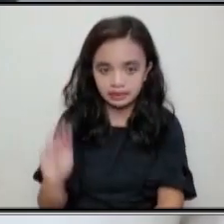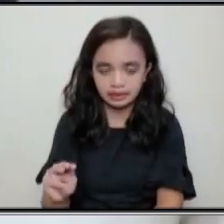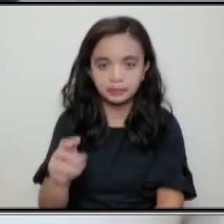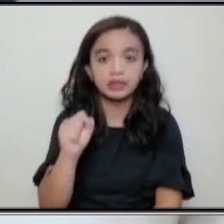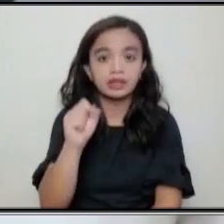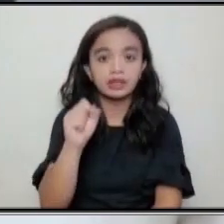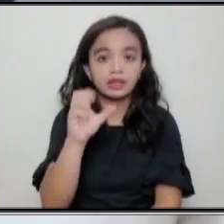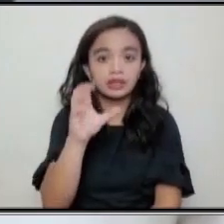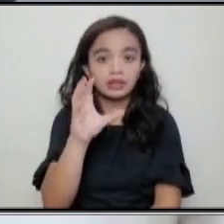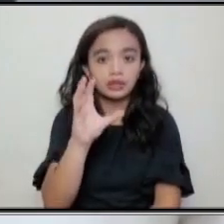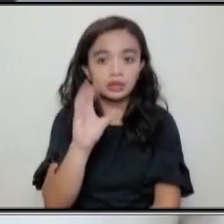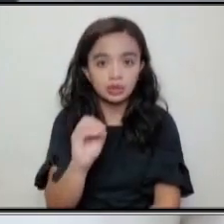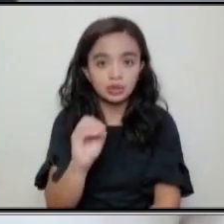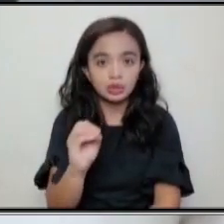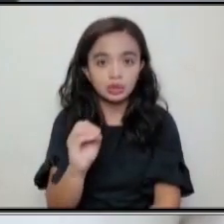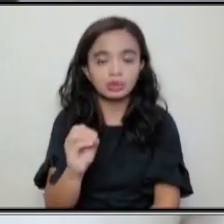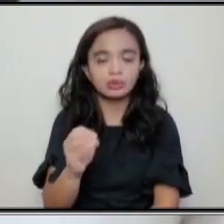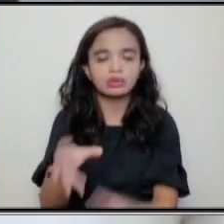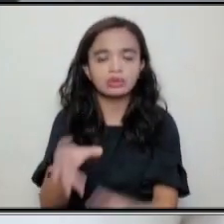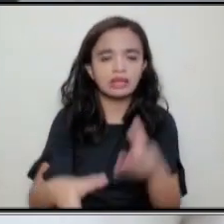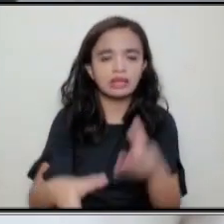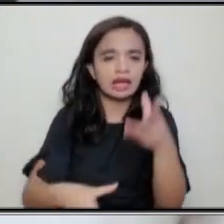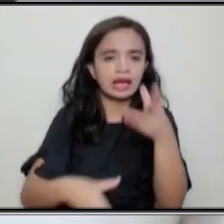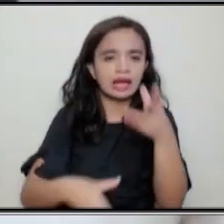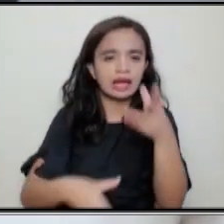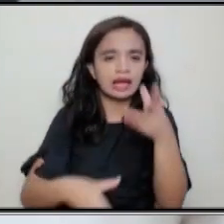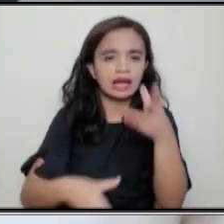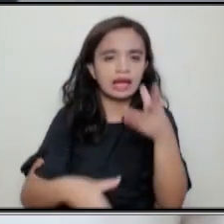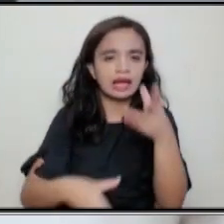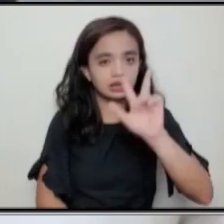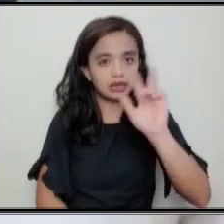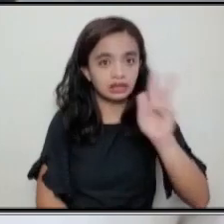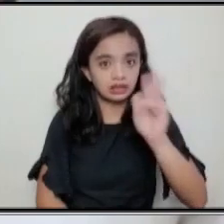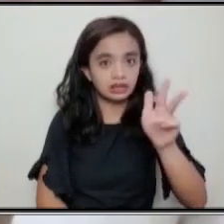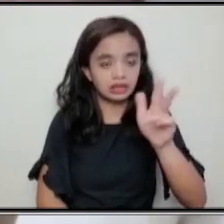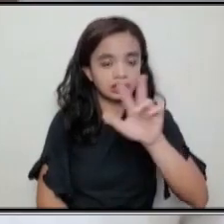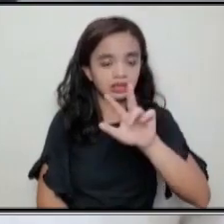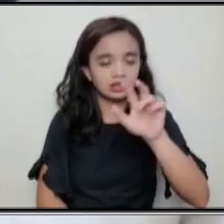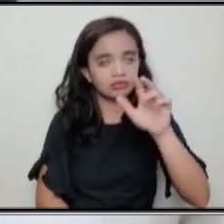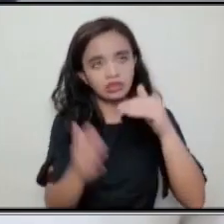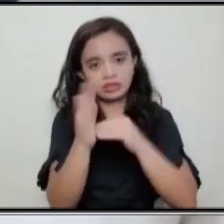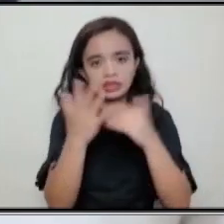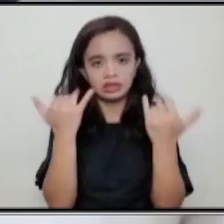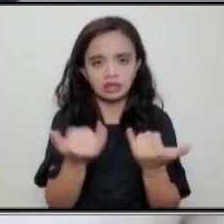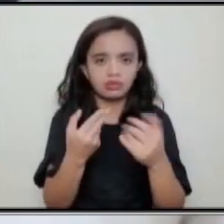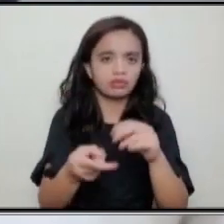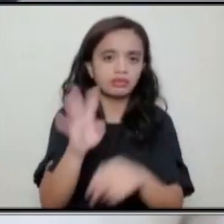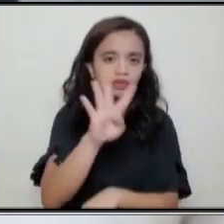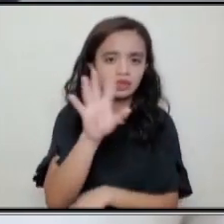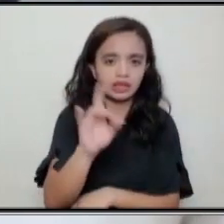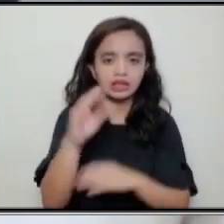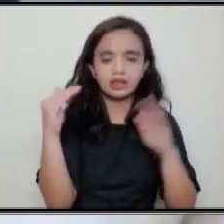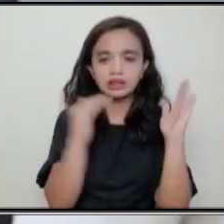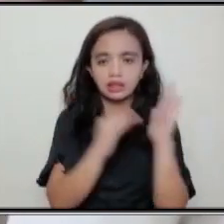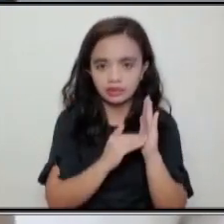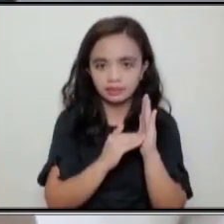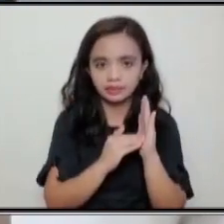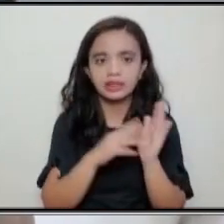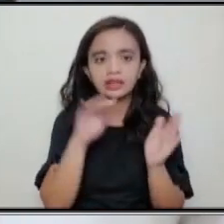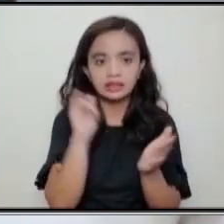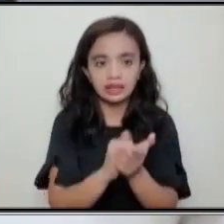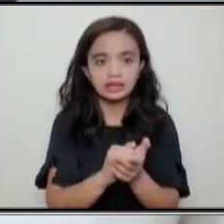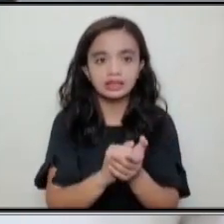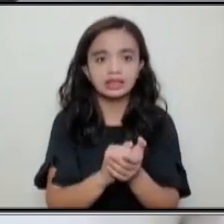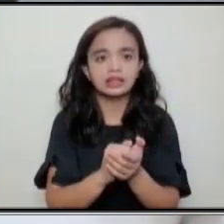natin from 33,000, umabot na siya ng around 48,000. Yun yung casualties na